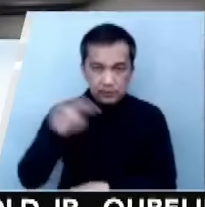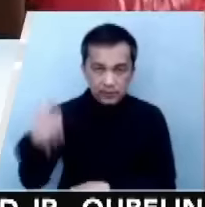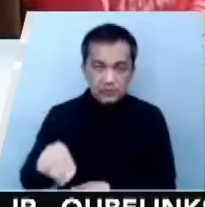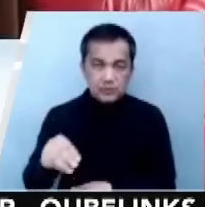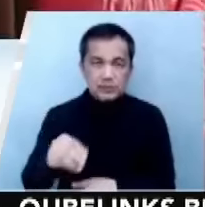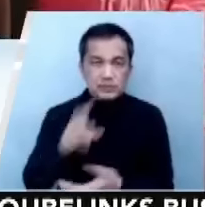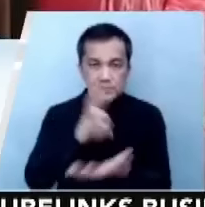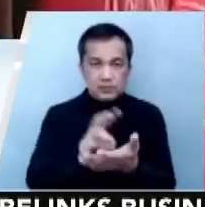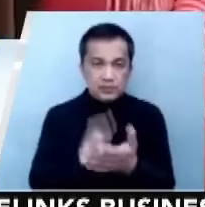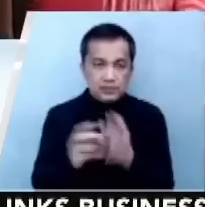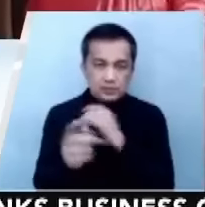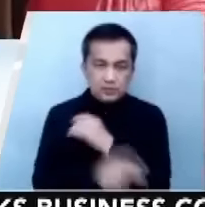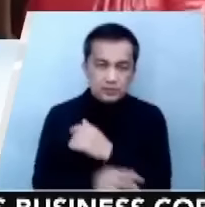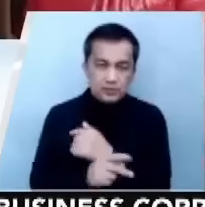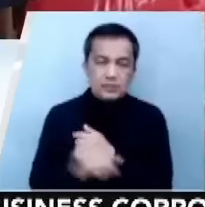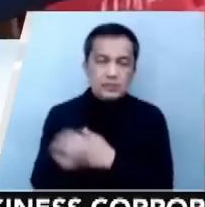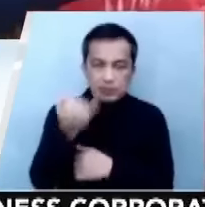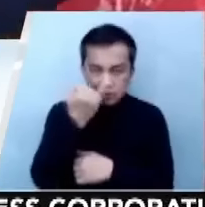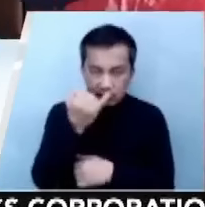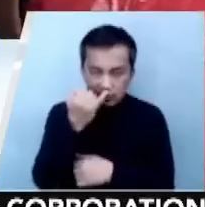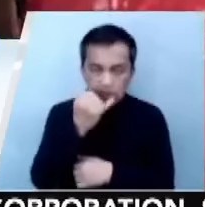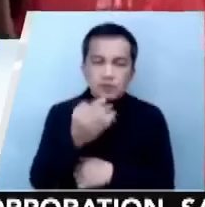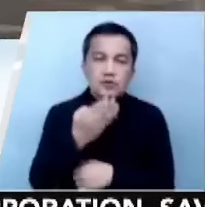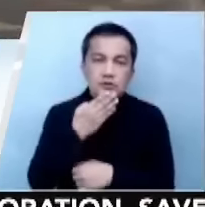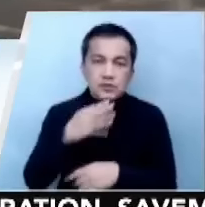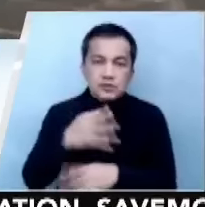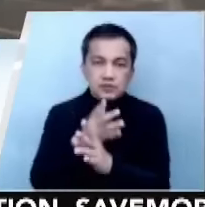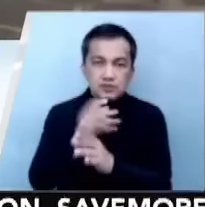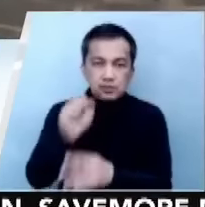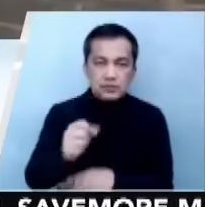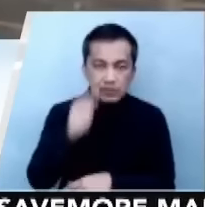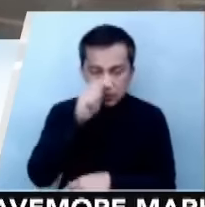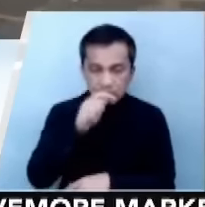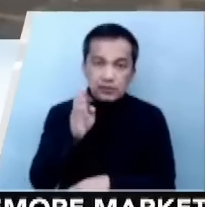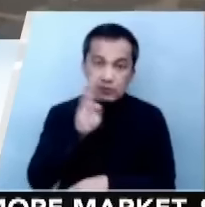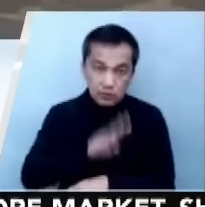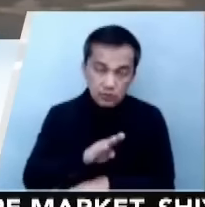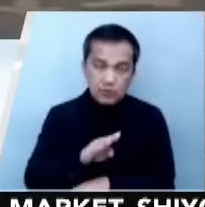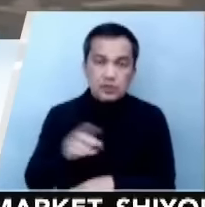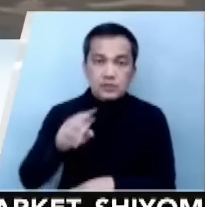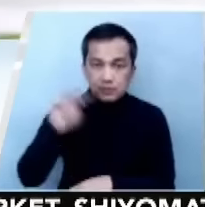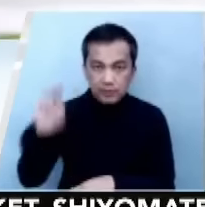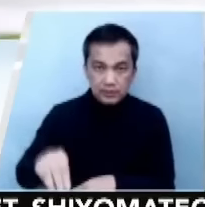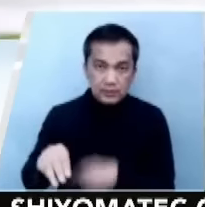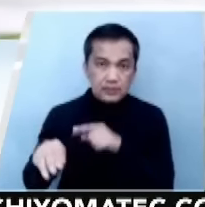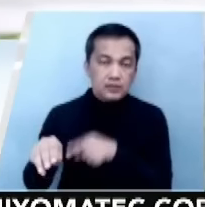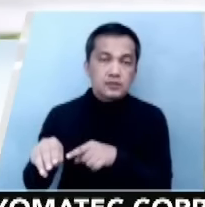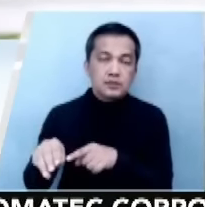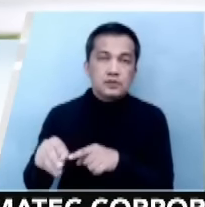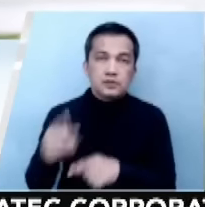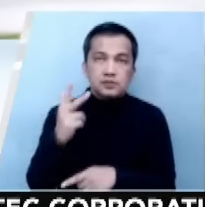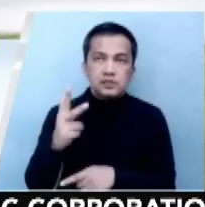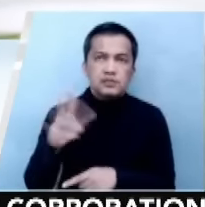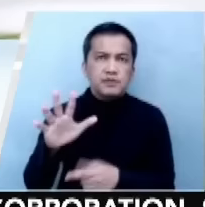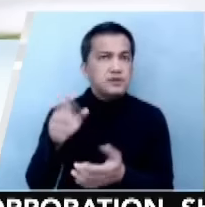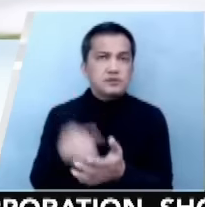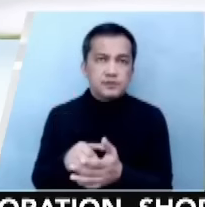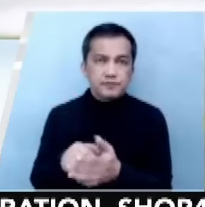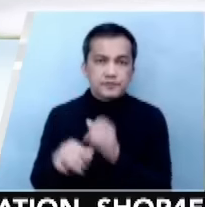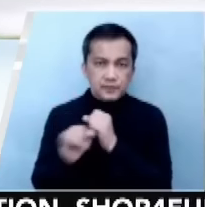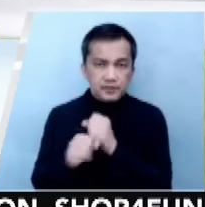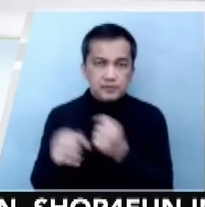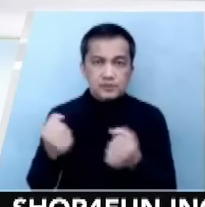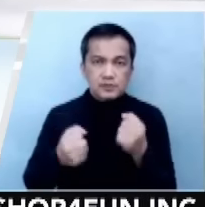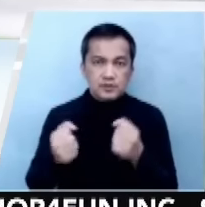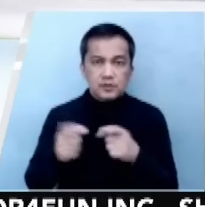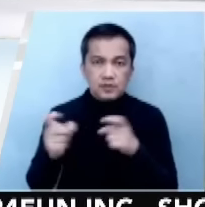ng Iloilo, Bacolod, Davao, Southern Tagalog at Bicol. Sa Metro Manila pa lang daw, 35,000 na jeepney drivers at operators